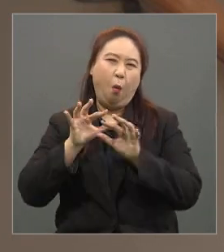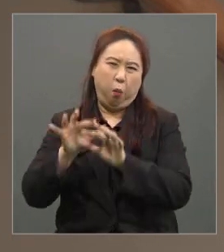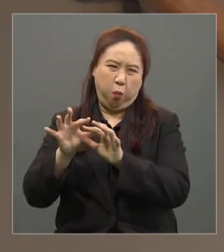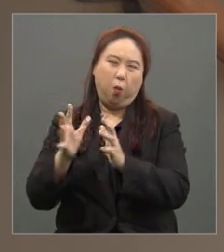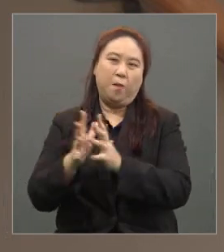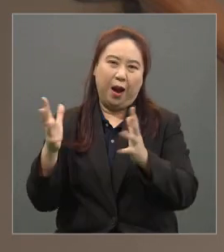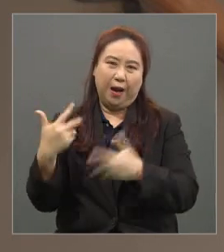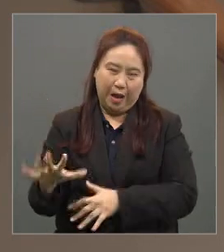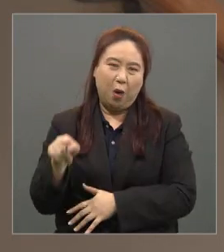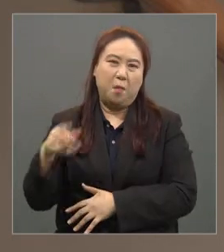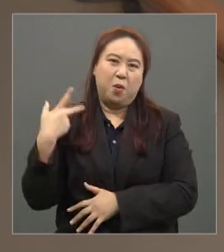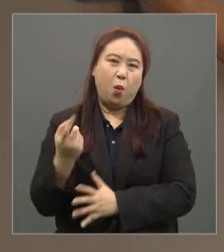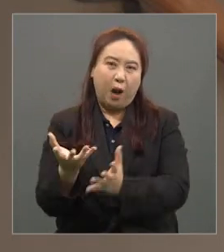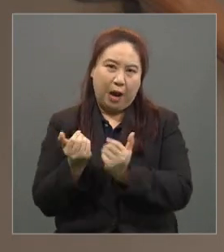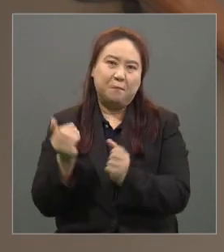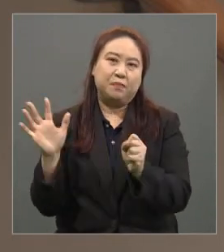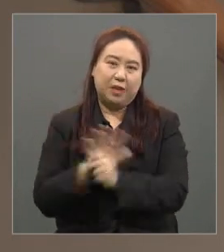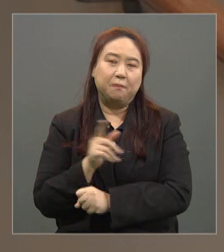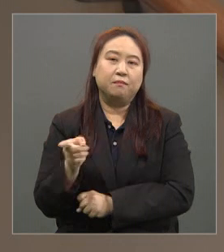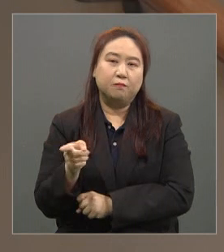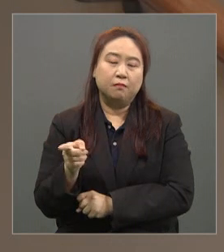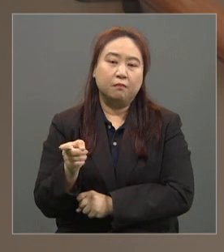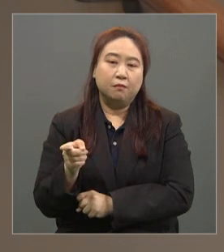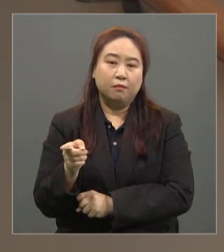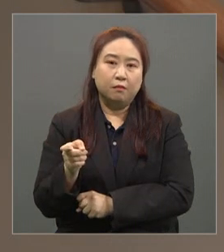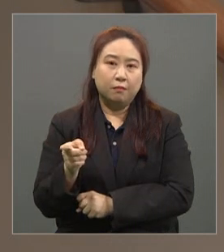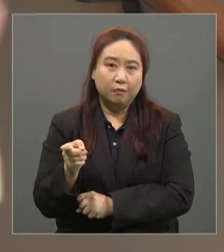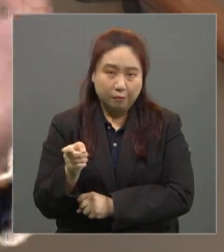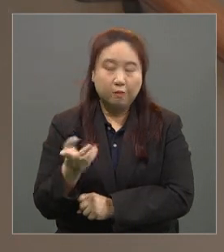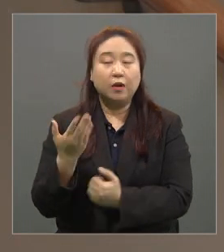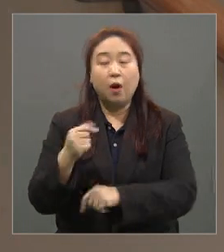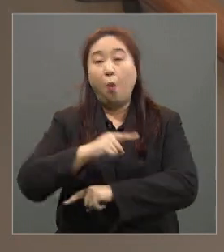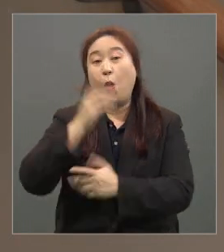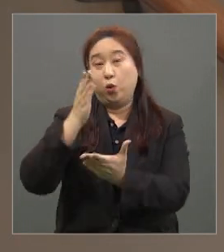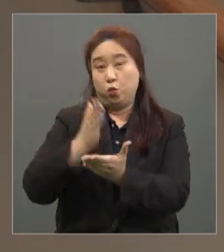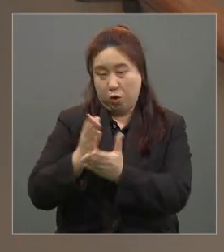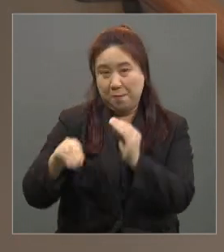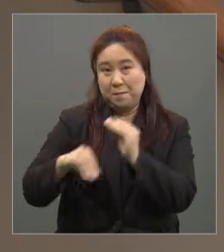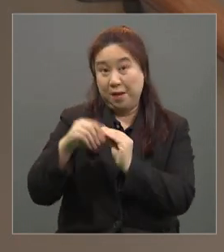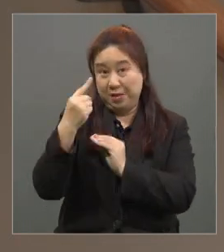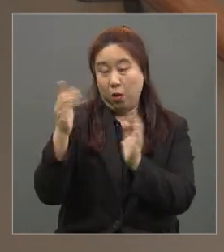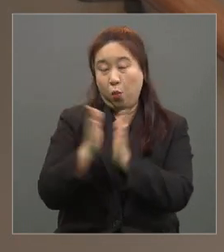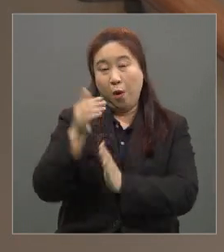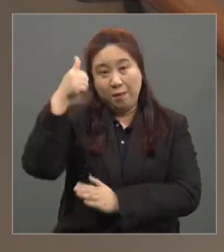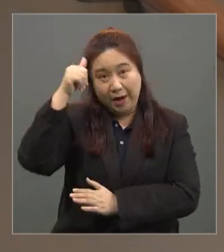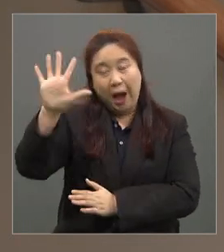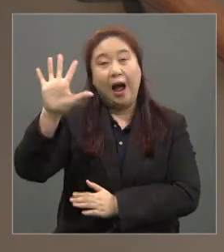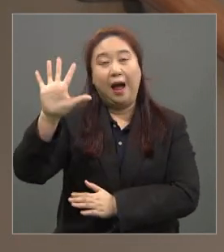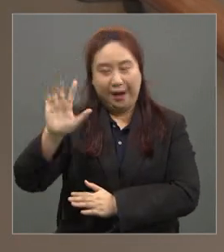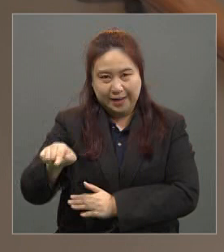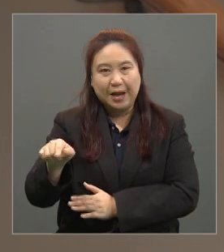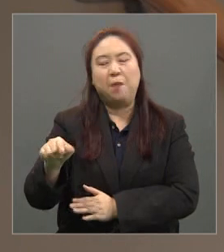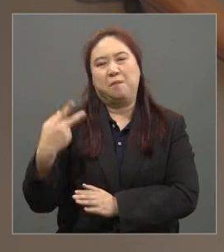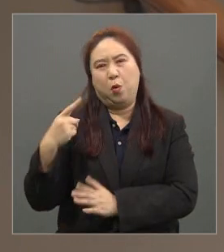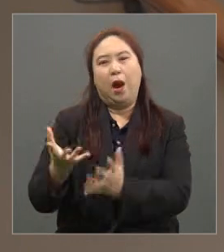รับผลประโยชน์สูงจากการที่มีการเเพิ่มวันเพิ่มวันุไปอีก 1วันเป็น 5วันเนี่ยก็อยากจะให้กระทรวงท่อง